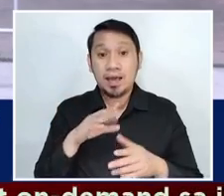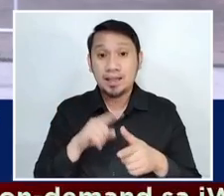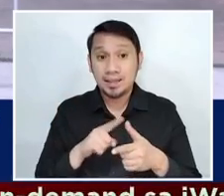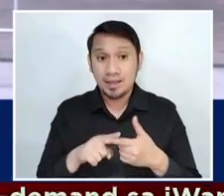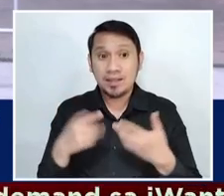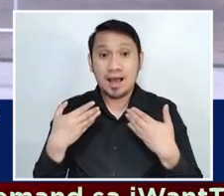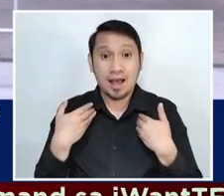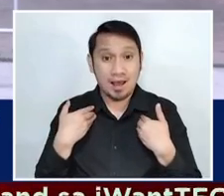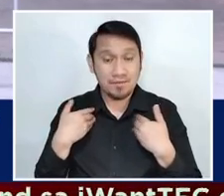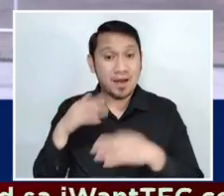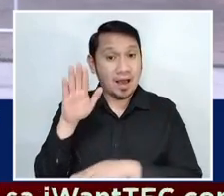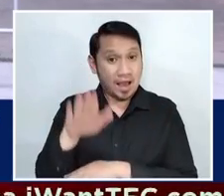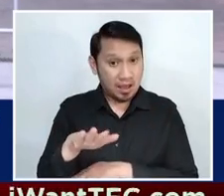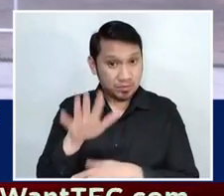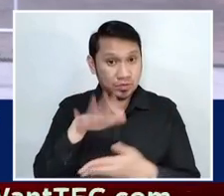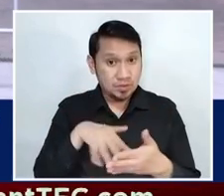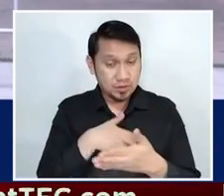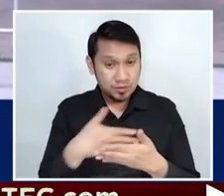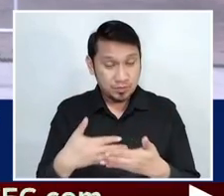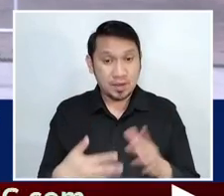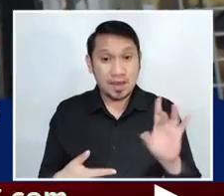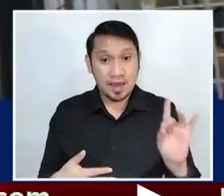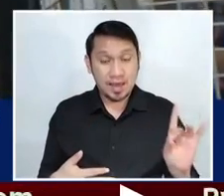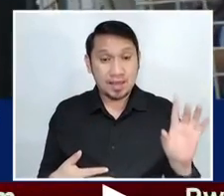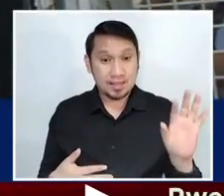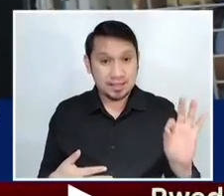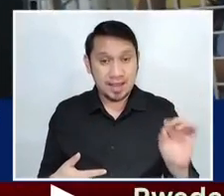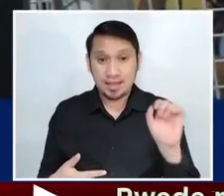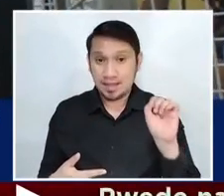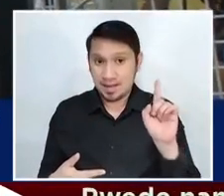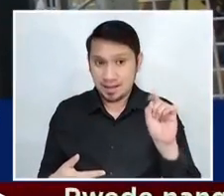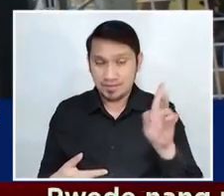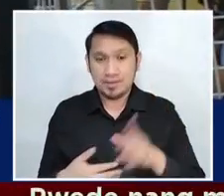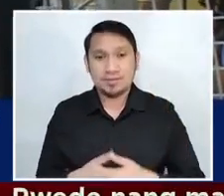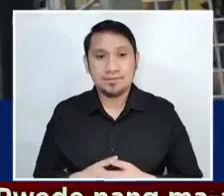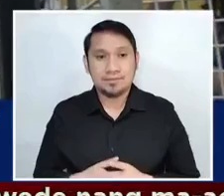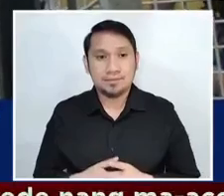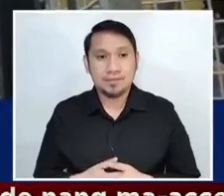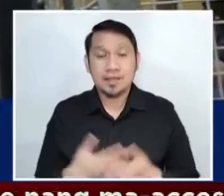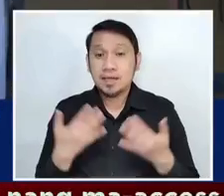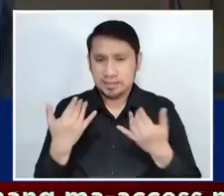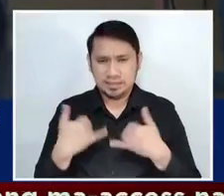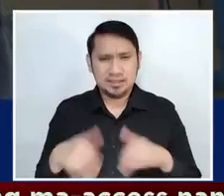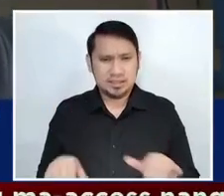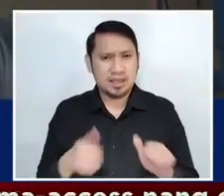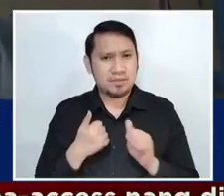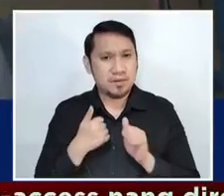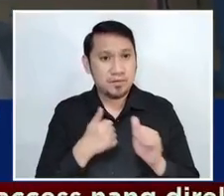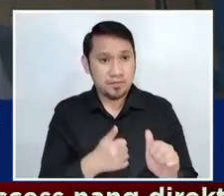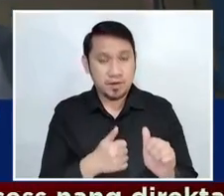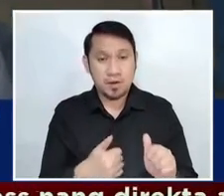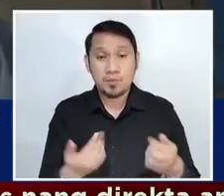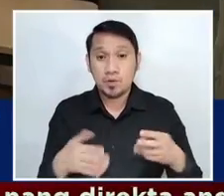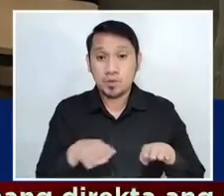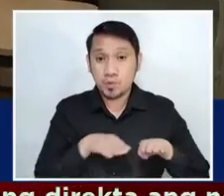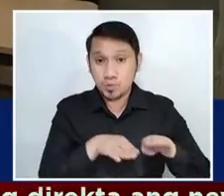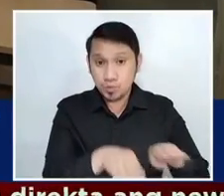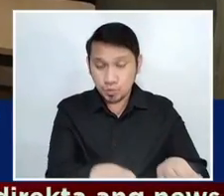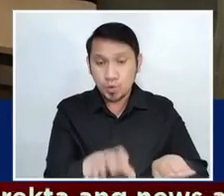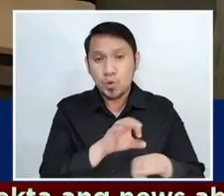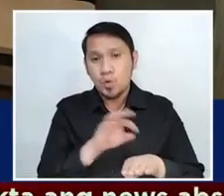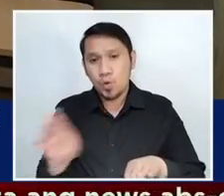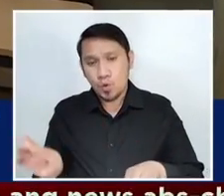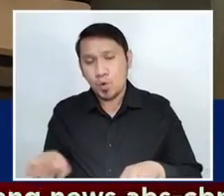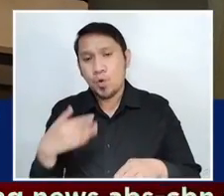po namin ay grade 8, 9 at saka 11. Sinusunod rin ang asynchronous, synchronous, asynchronous o